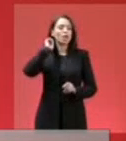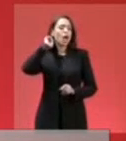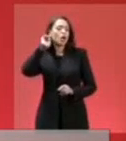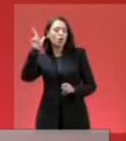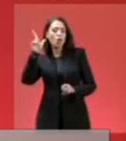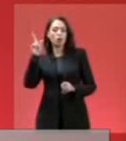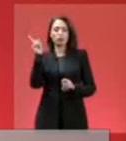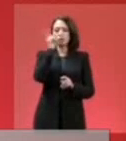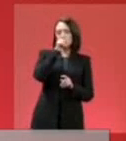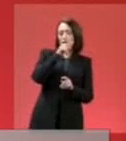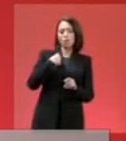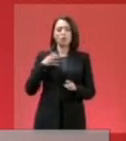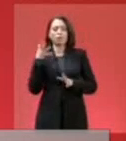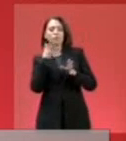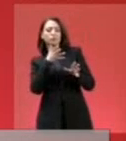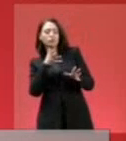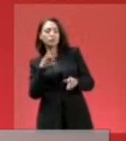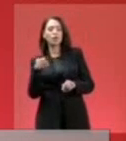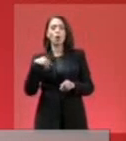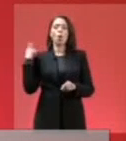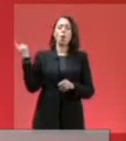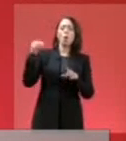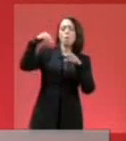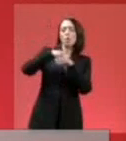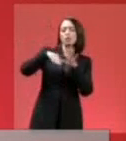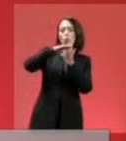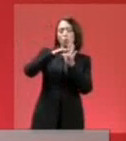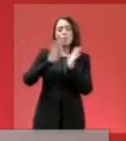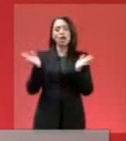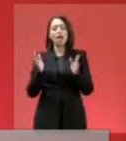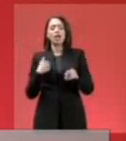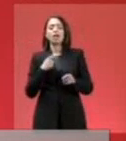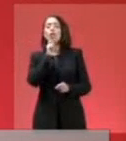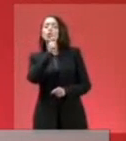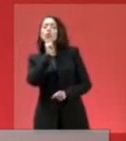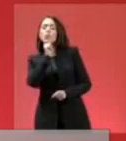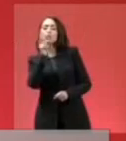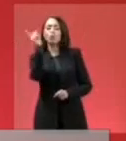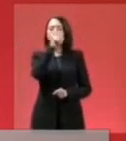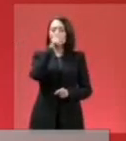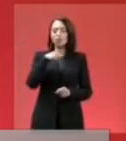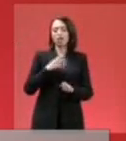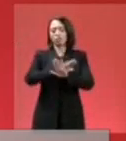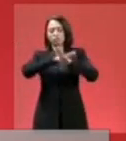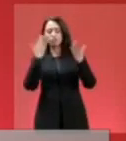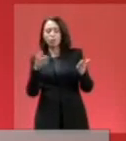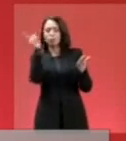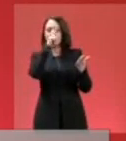εκδηλώσεις αποδοκιμασίας από δίθεν μακεδονομάχους, μέχρι στημένες δημοσκοπήσεις και στημένα πρωτοσέλιδα.